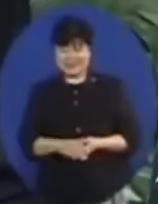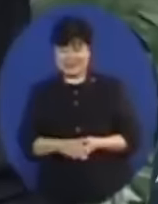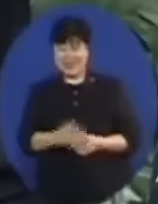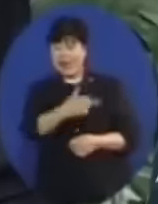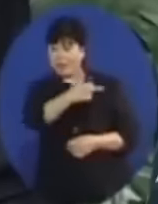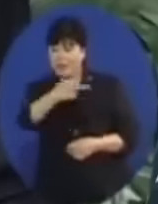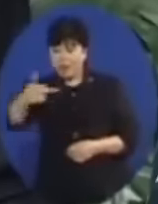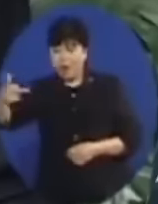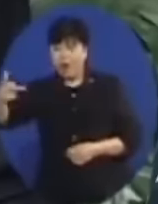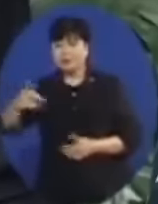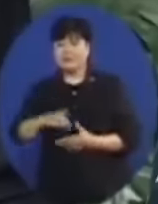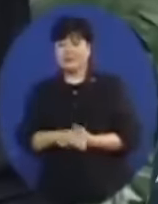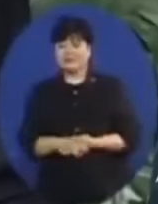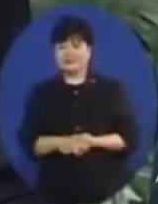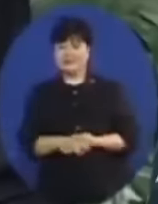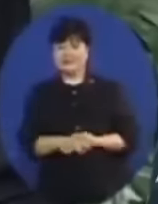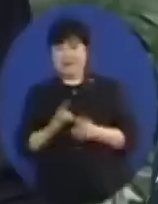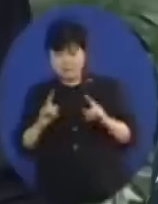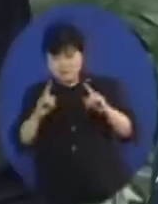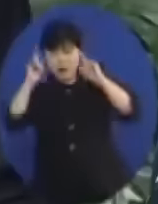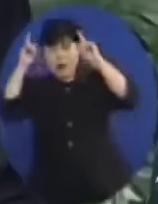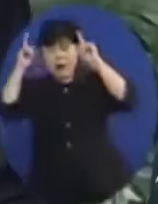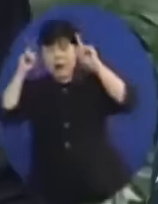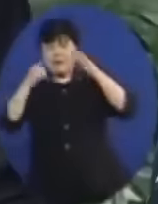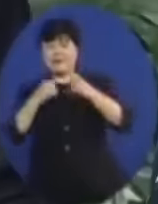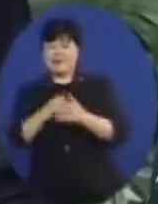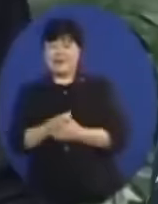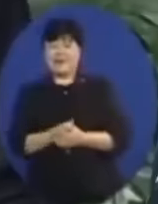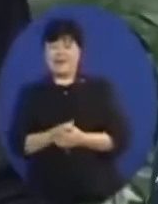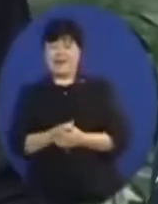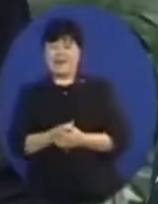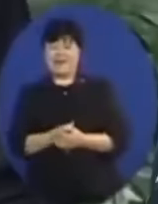너무 분노를 하시기 때문에